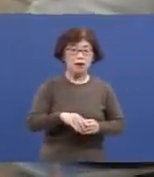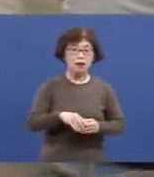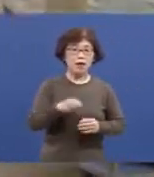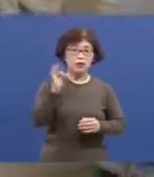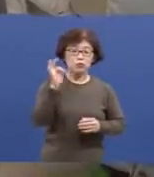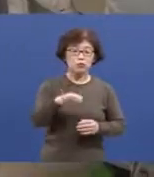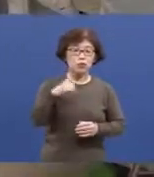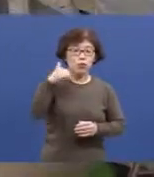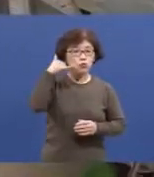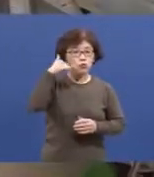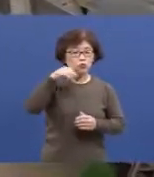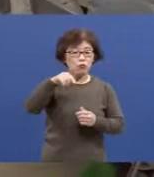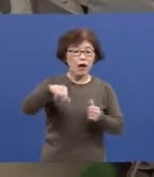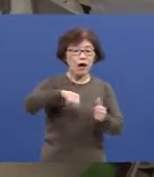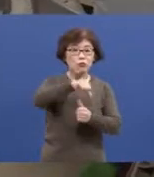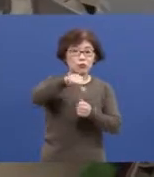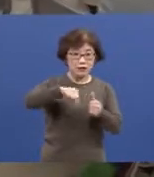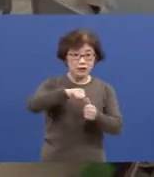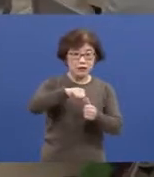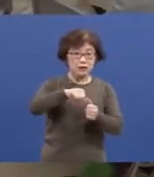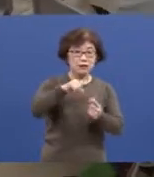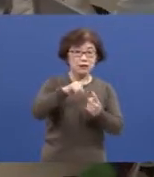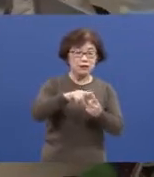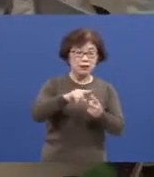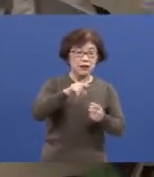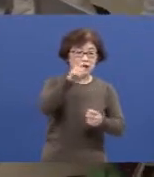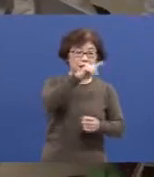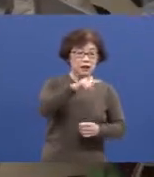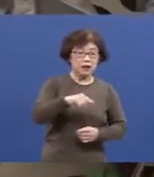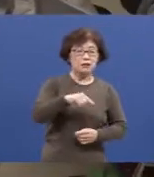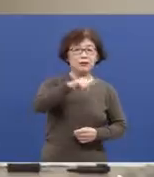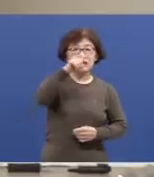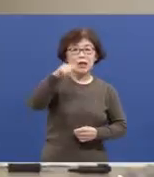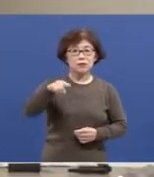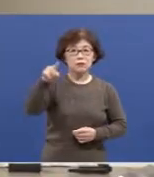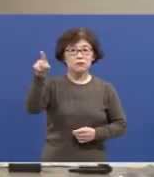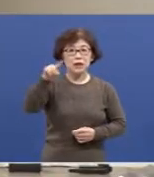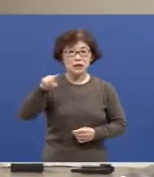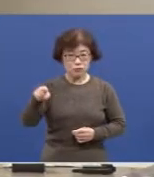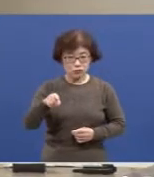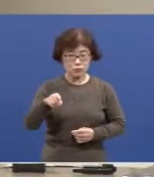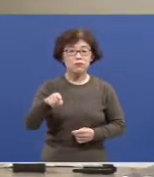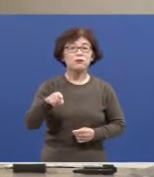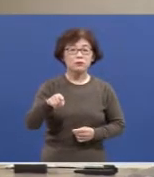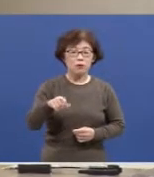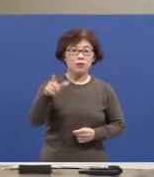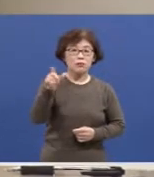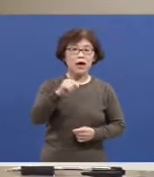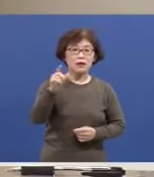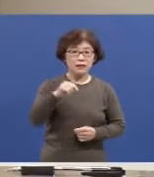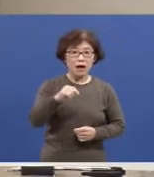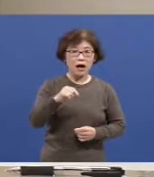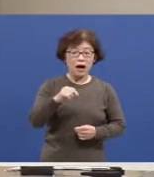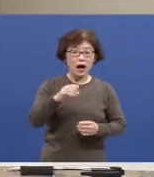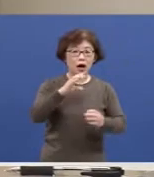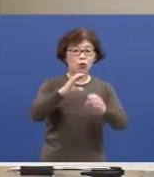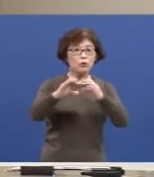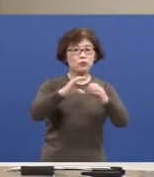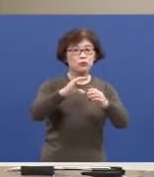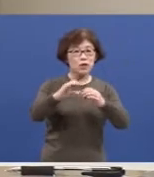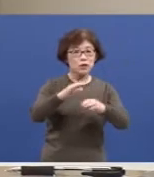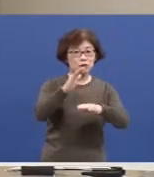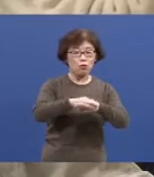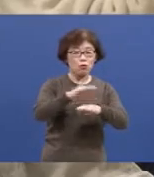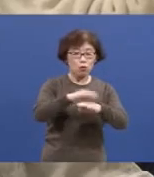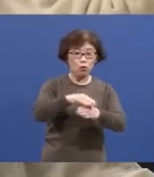て無料通話アプリやソーシャルネットワーキングサービス、いわゆる SNS を使ったコミュニケーションの